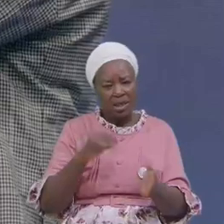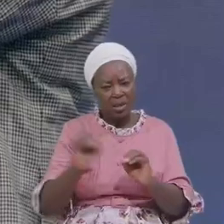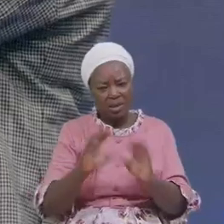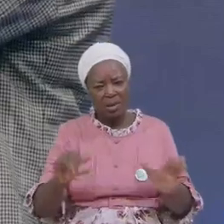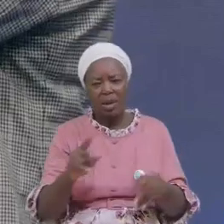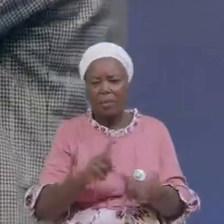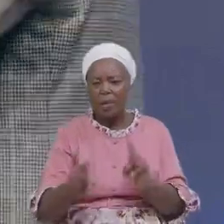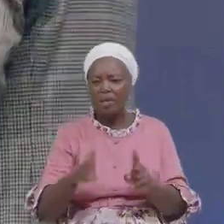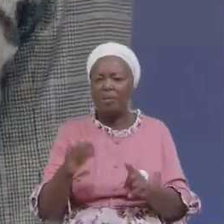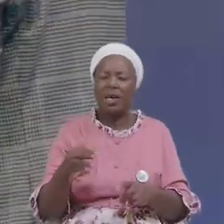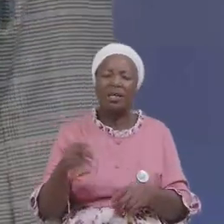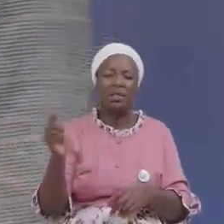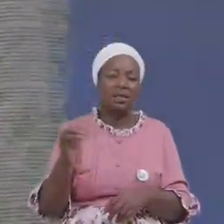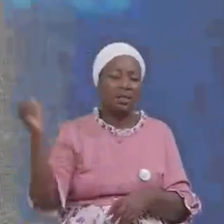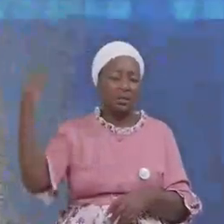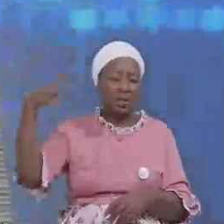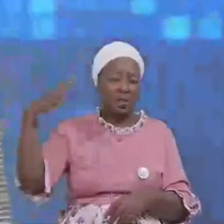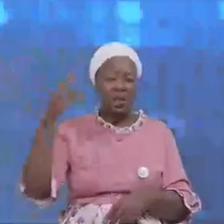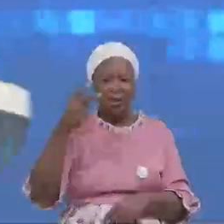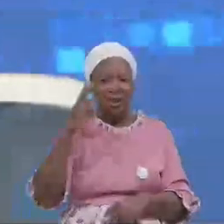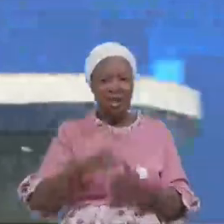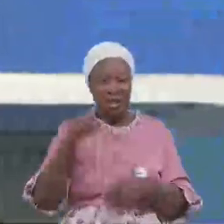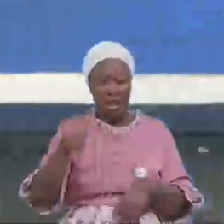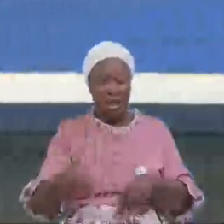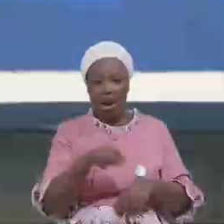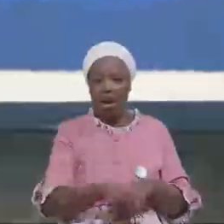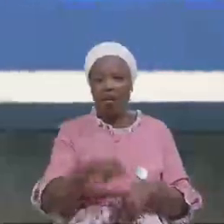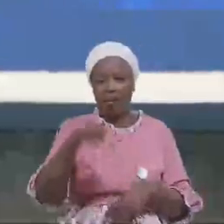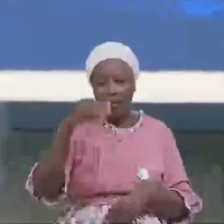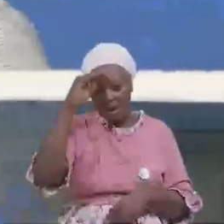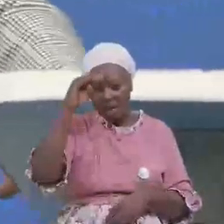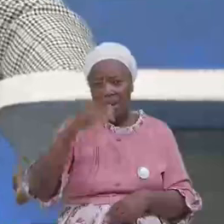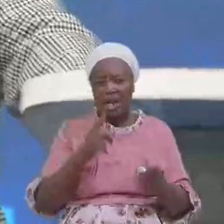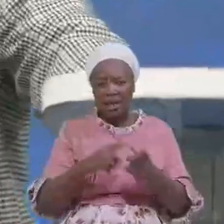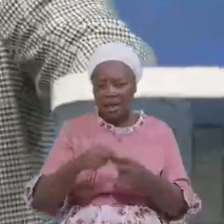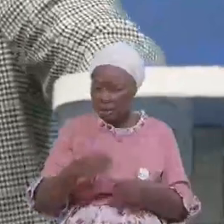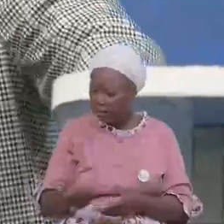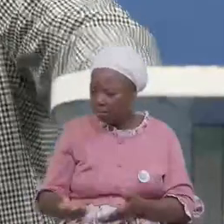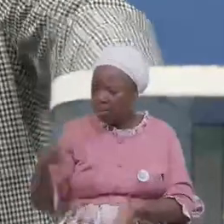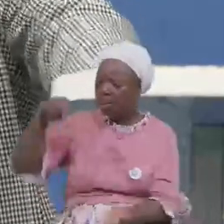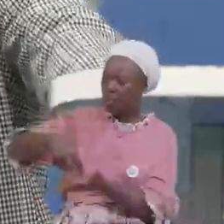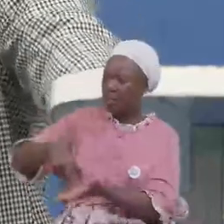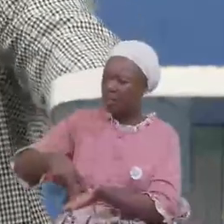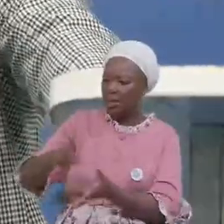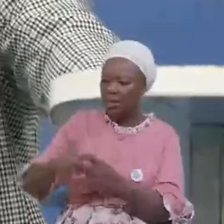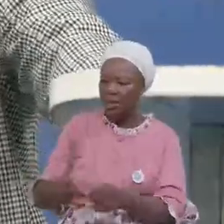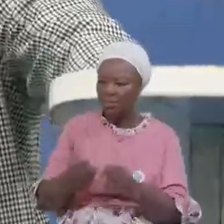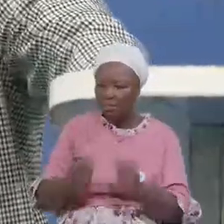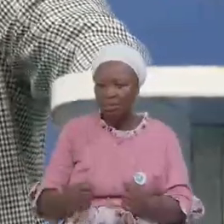paralytique. L'homme impotent. Il a dit, lève-toi. Et il s'est levé. Combien a-t-il payé?